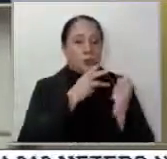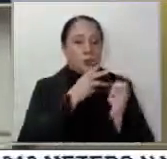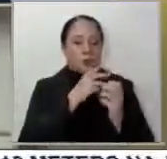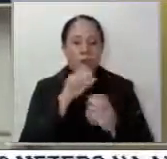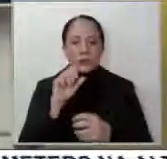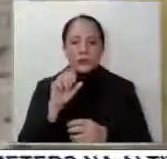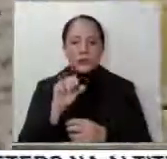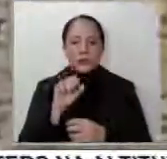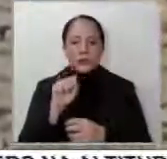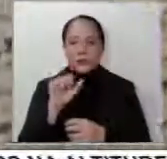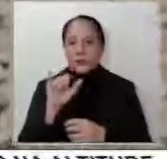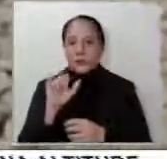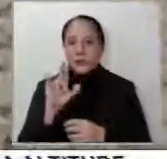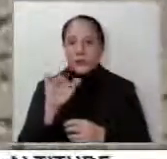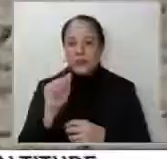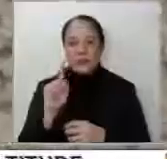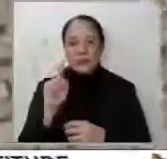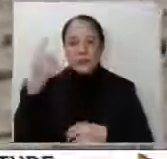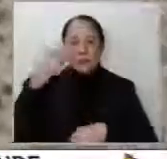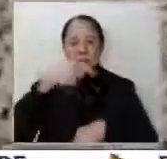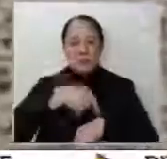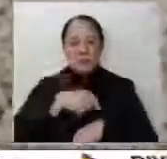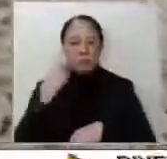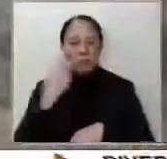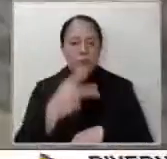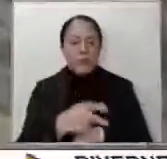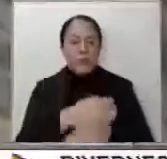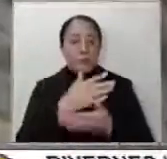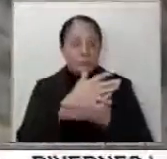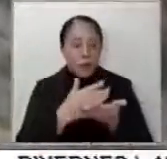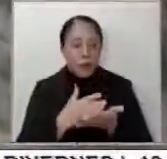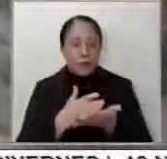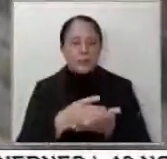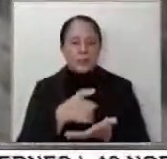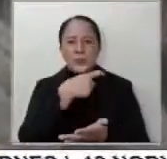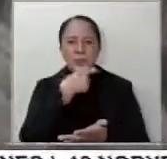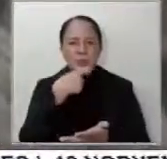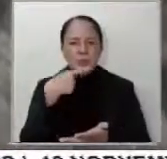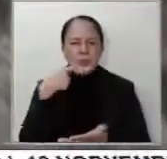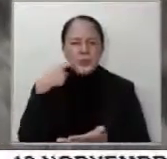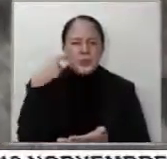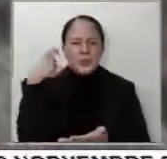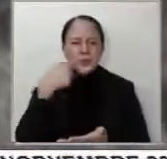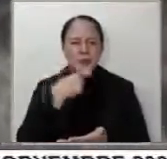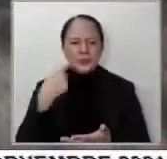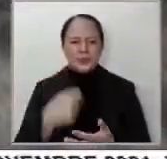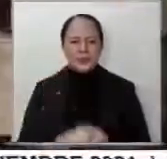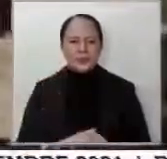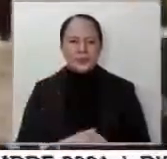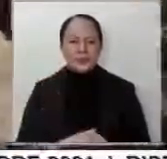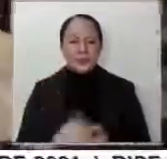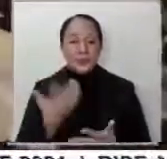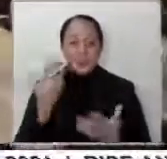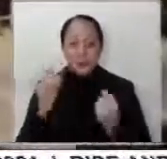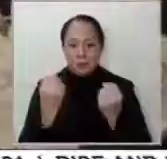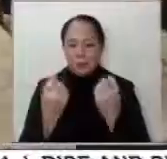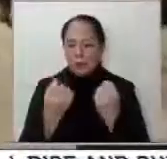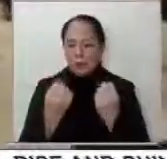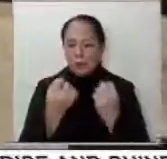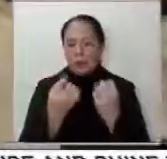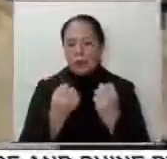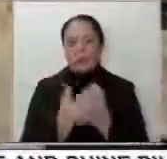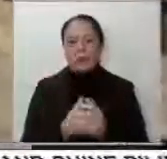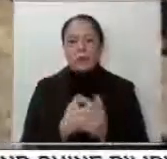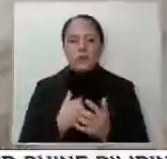pagkakataon. Sa kuwang ito, kitang ilang bahagi ng lupa na tuyot na tuyot na. Karaniwang kasing pinagkukunan ng mga residente